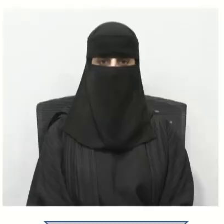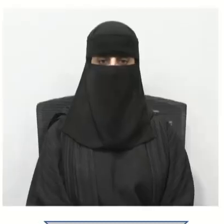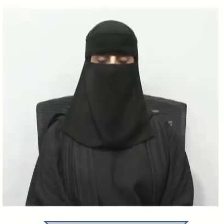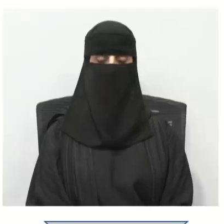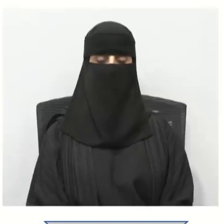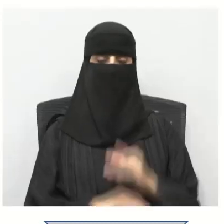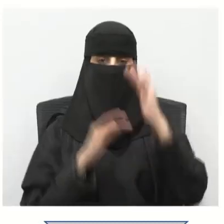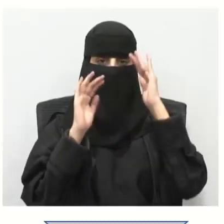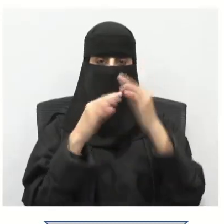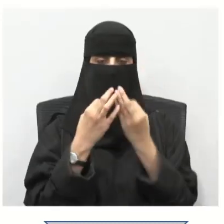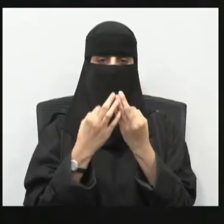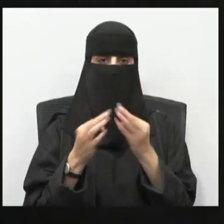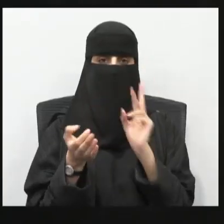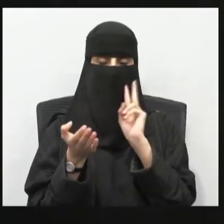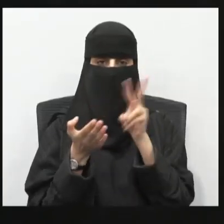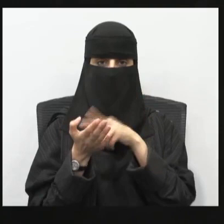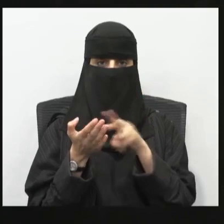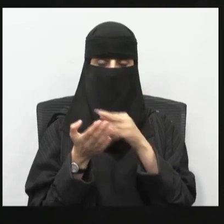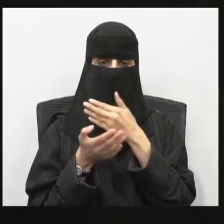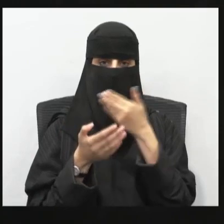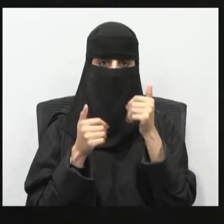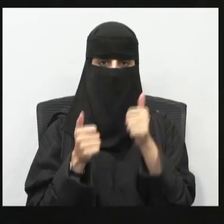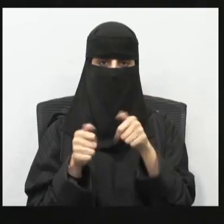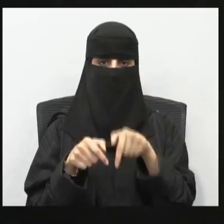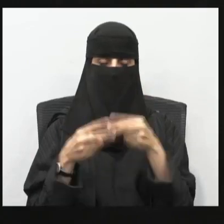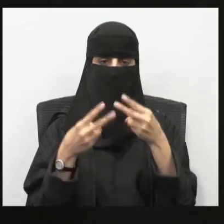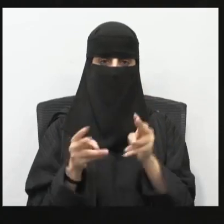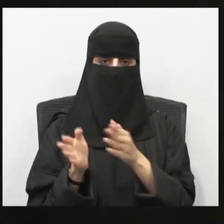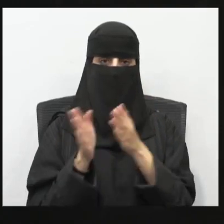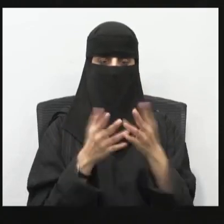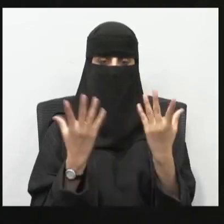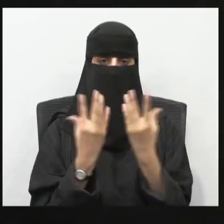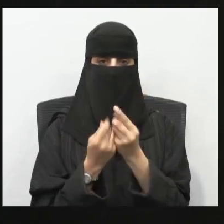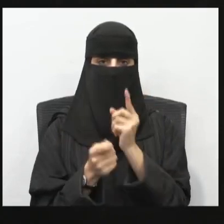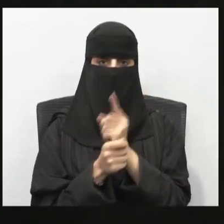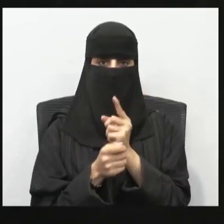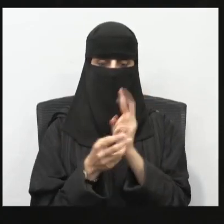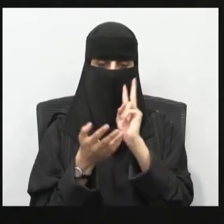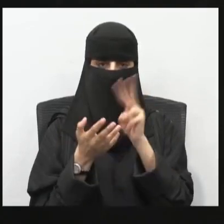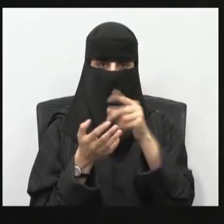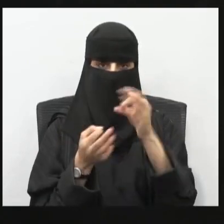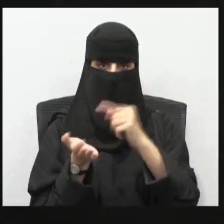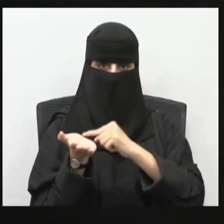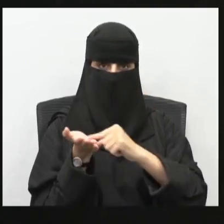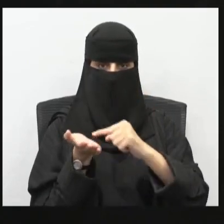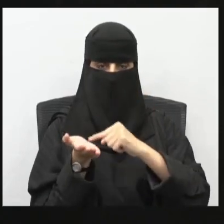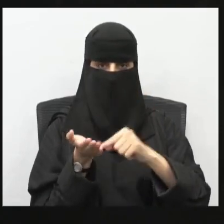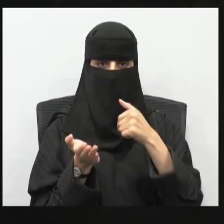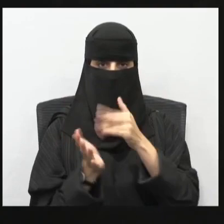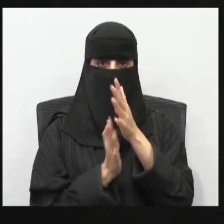شكرا لكم اصدقائي على القراءه الصامته الان ساقرا لكم النص واريد منكم الترديد